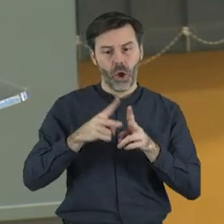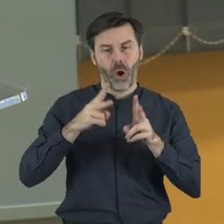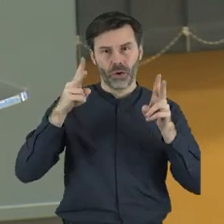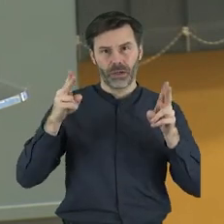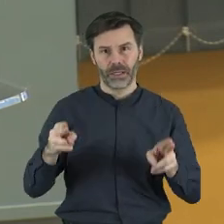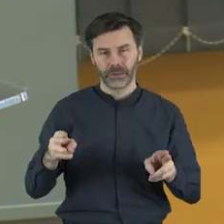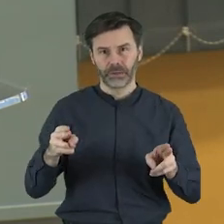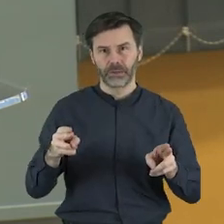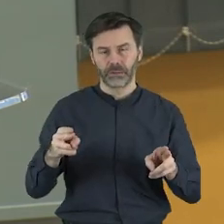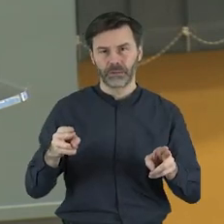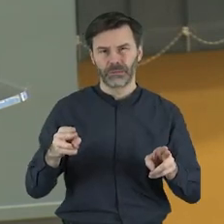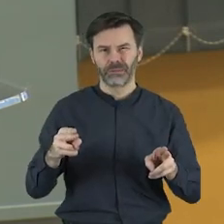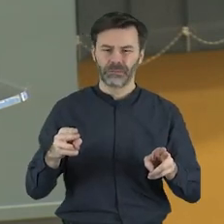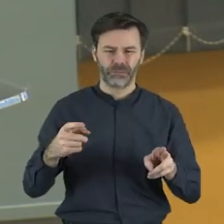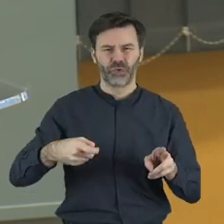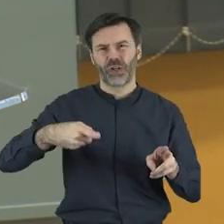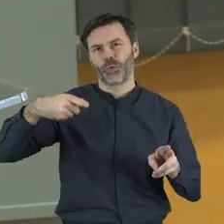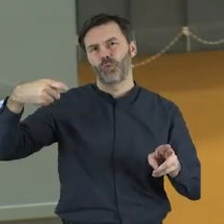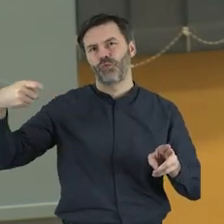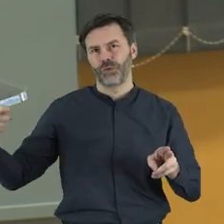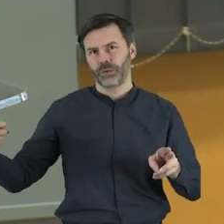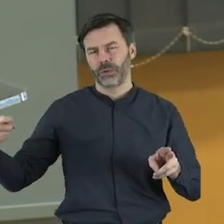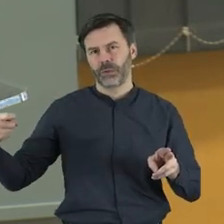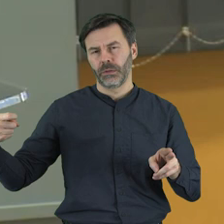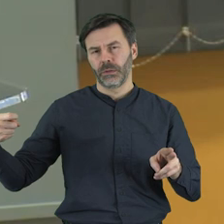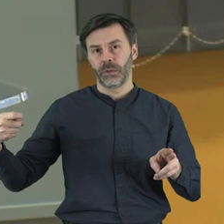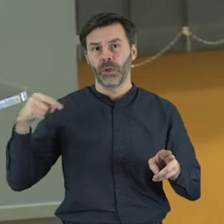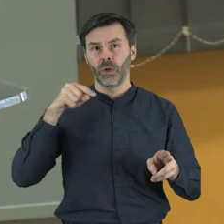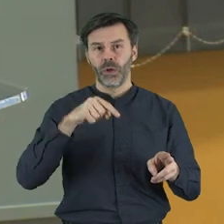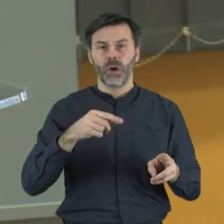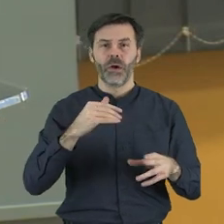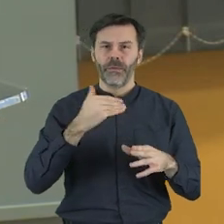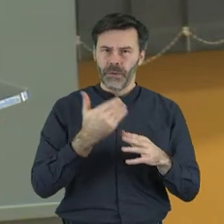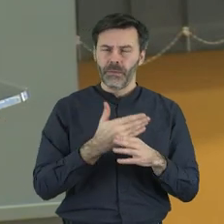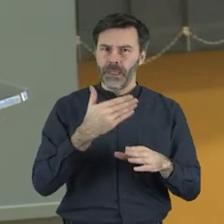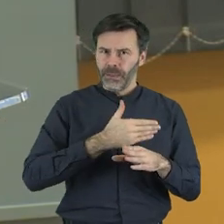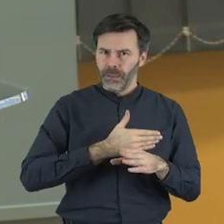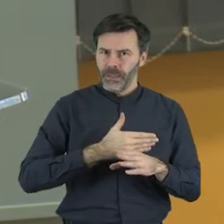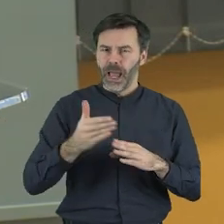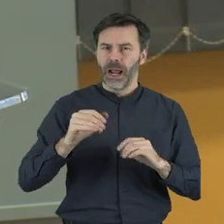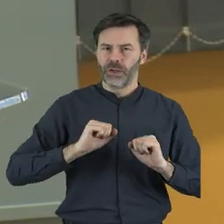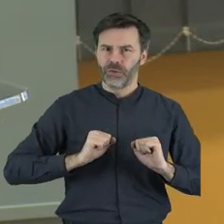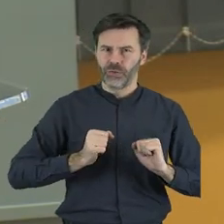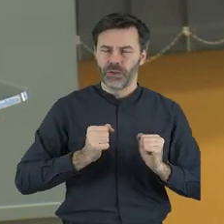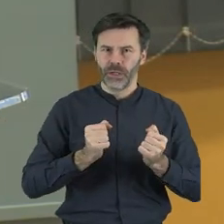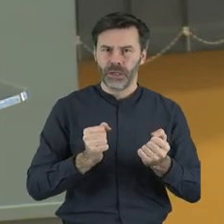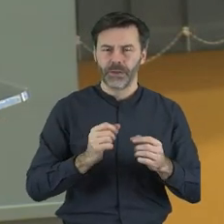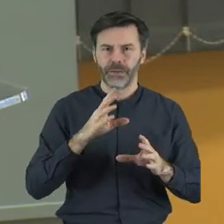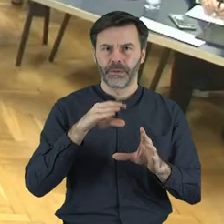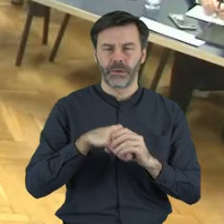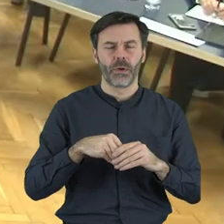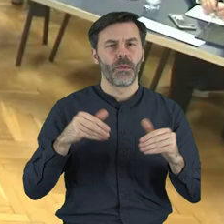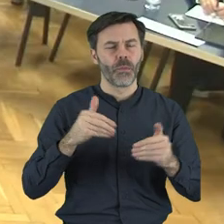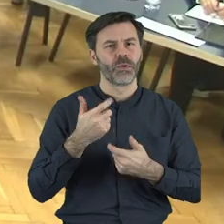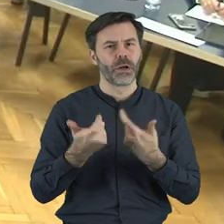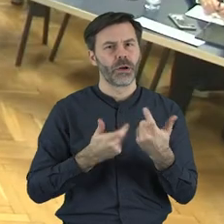dzisiaj funkcjonuje, mogła funkcjonować dalej i w tym czasie można robić wszystko, byleby to się zazębiało. Dziękuję.